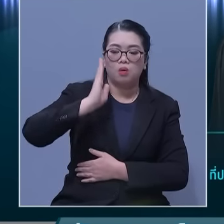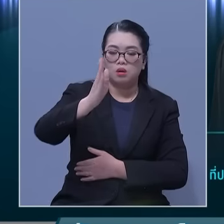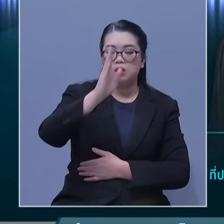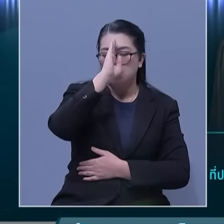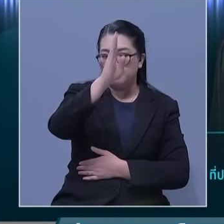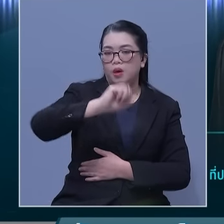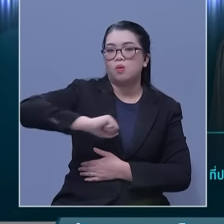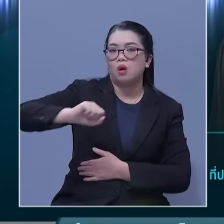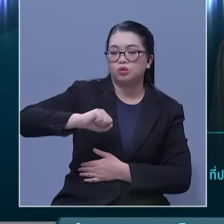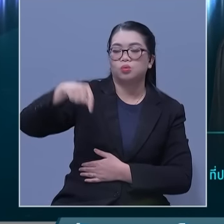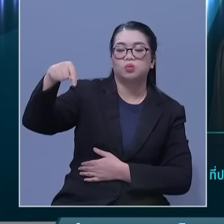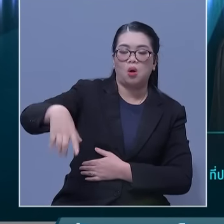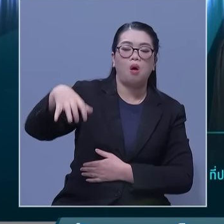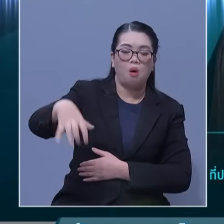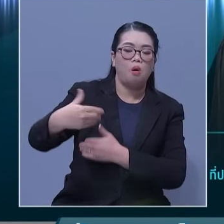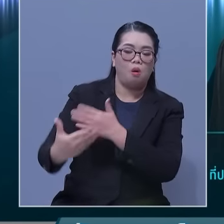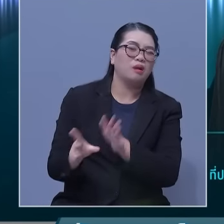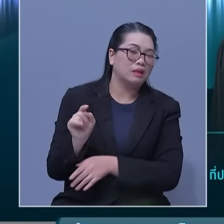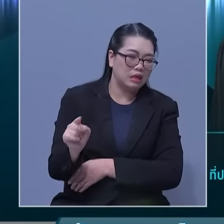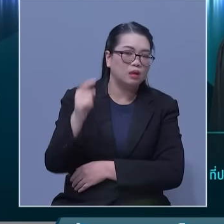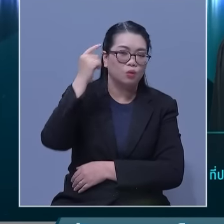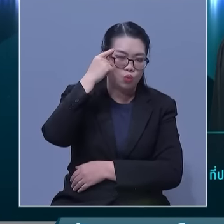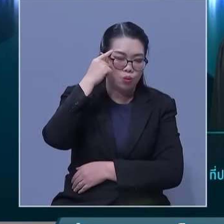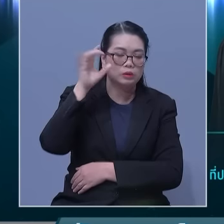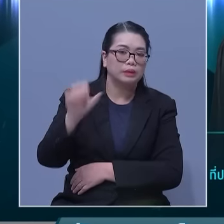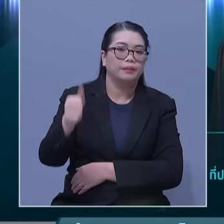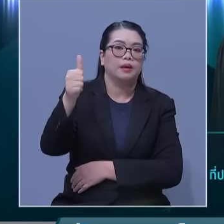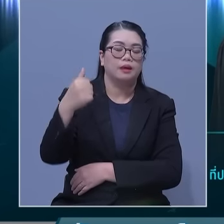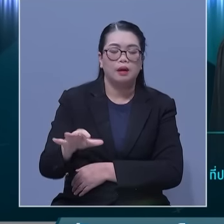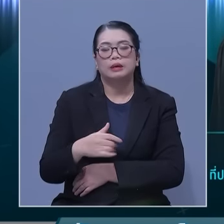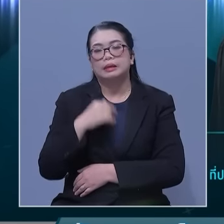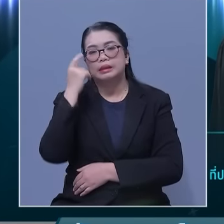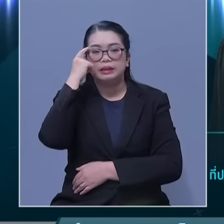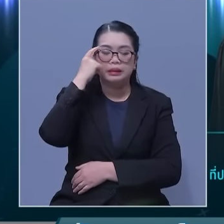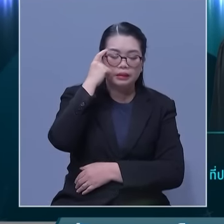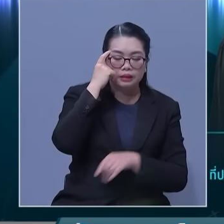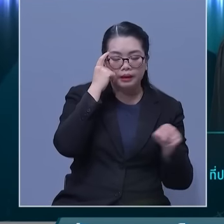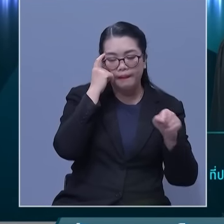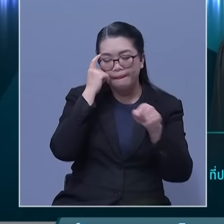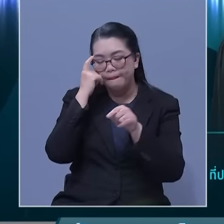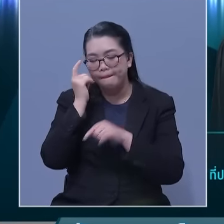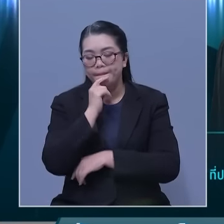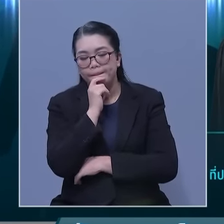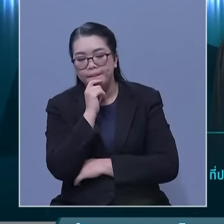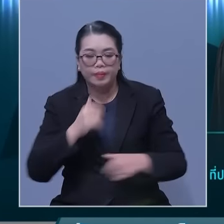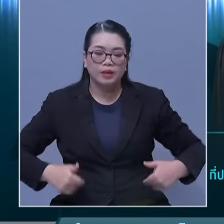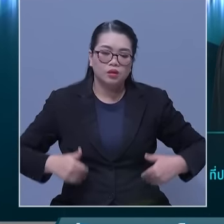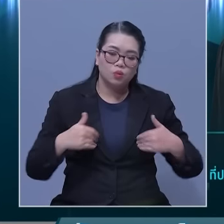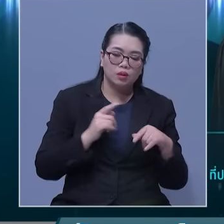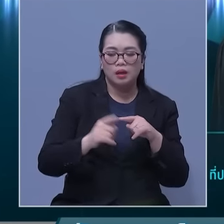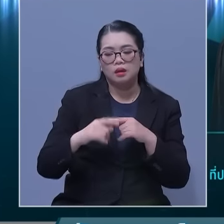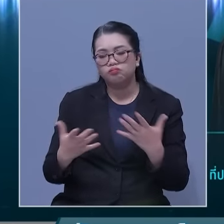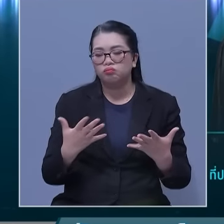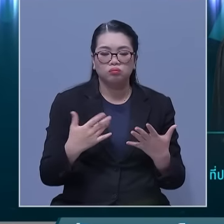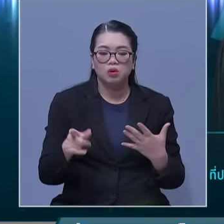ครับโอแคบลงครับเราก็หาองค์ประกอบอื่นนะครับว่าเใช้ชีวิตยังไงปรากฏว่าแป้ง